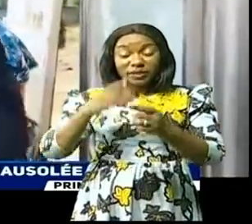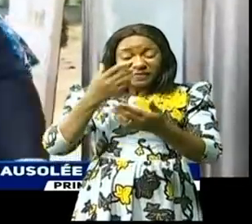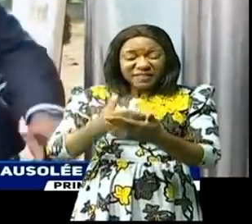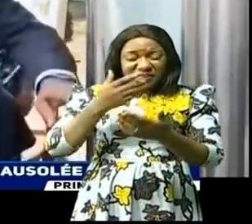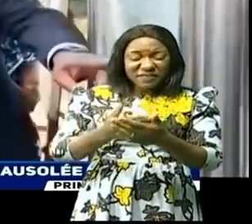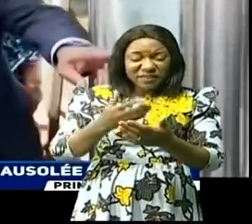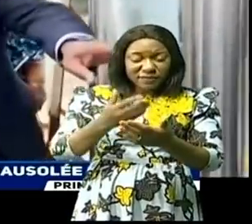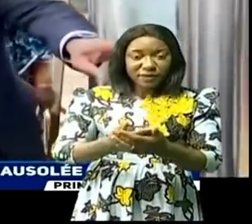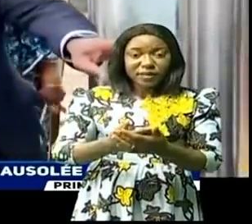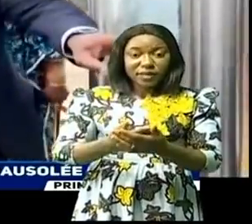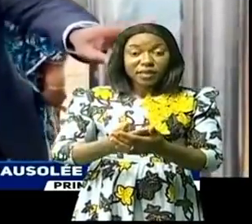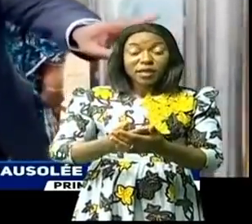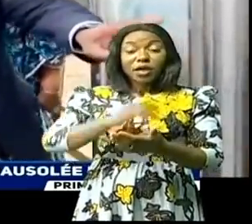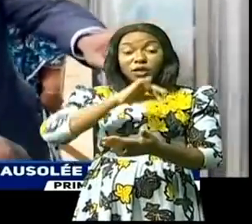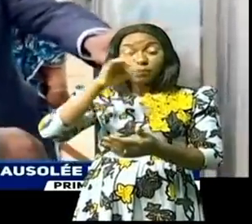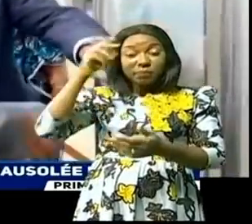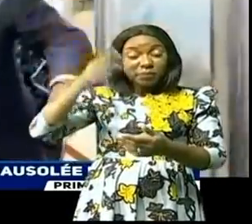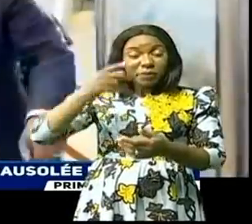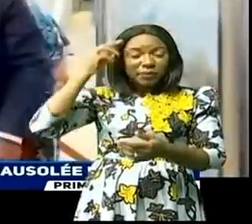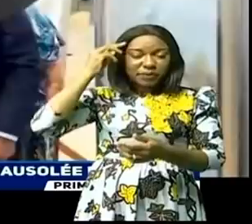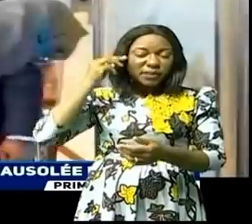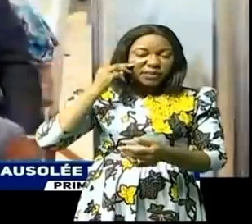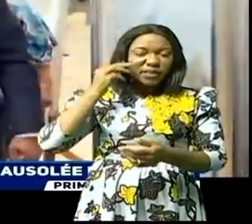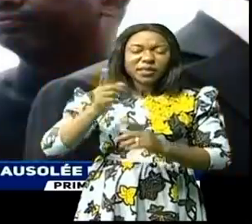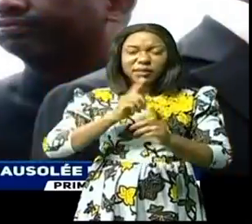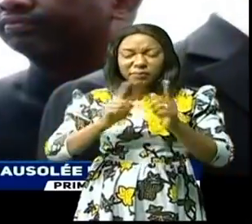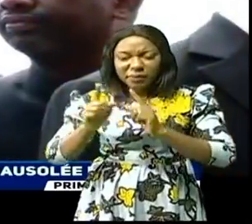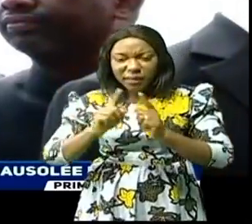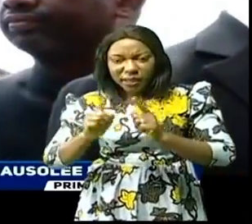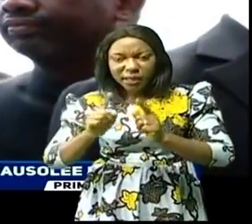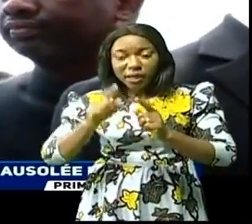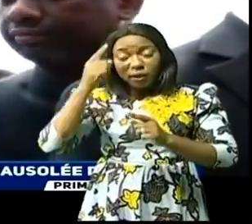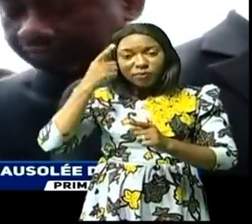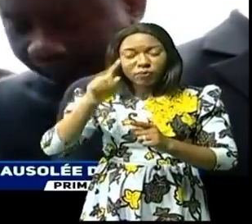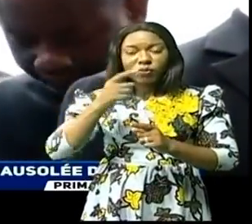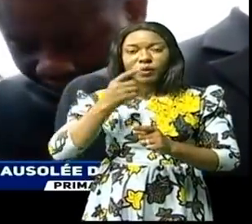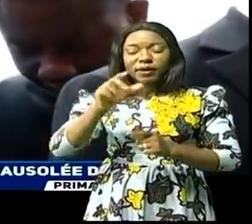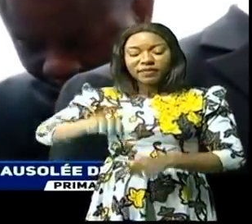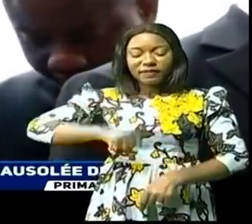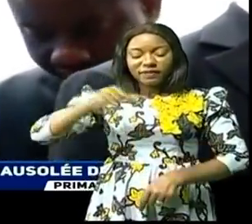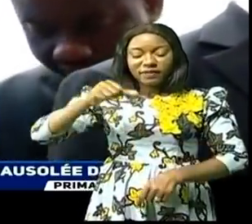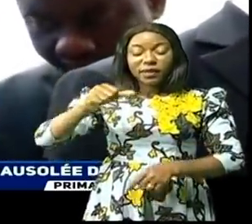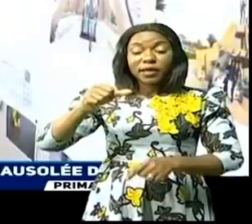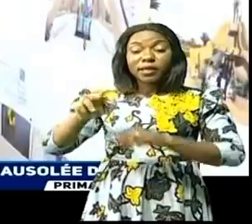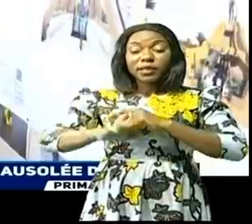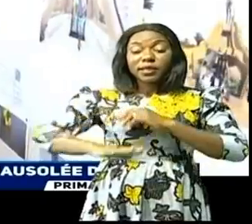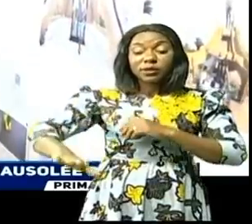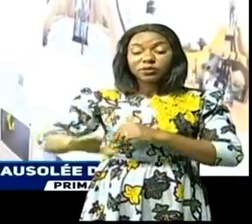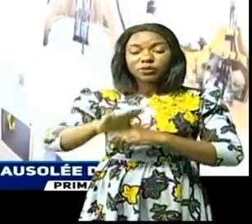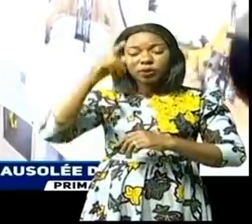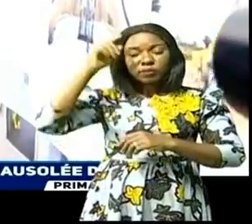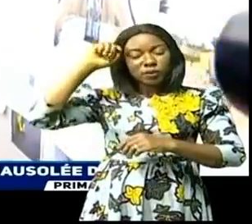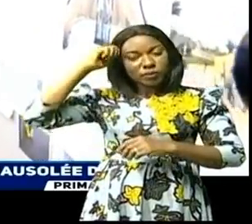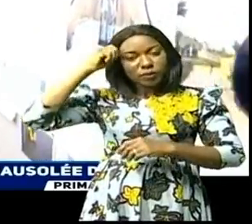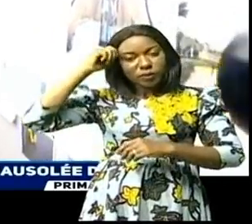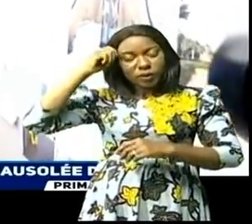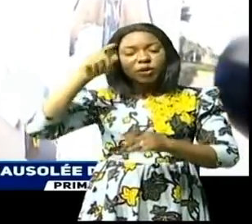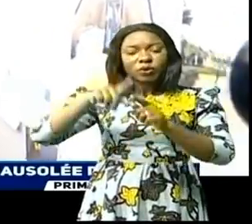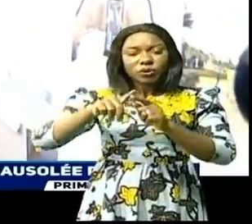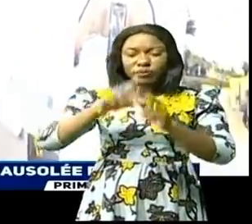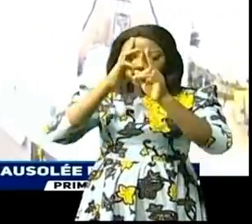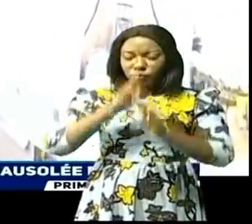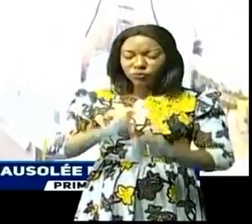Jean-Michel Samalou Kondé Kyenge parle de Patrice Emery Lumumba en termes de la fierté nationale dont la mémoire mérite d'être